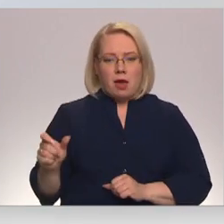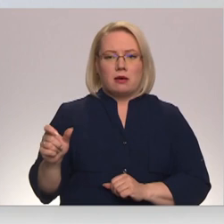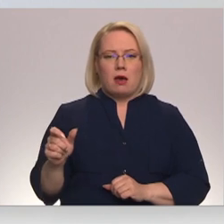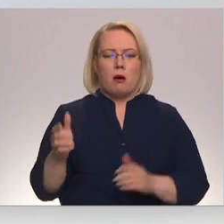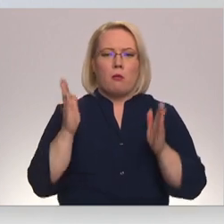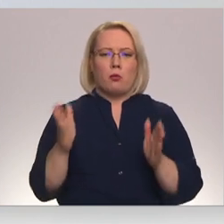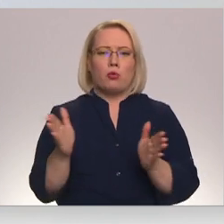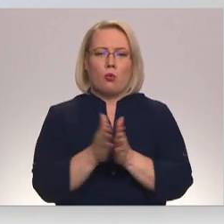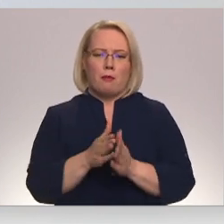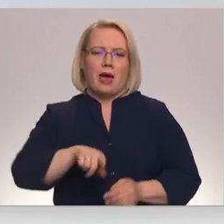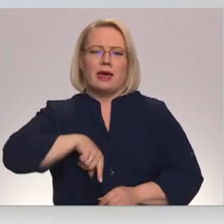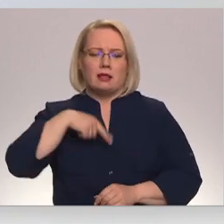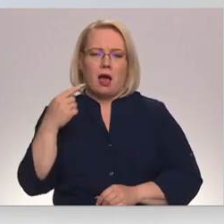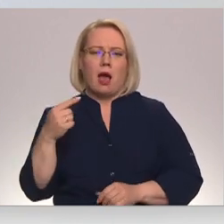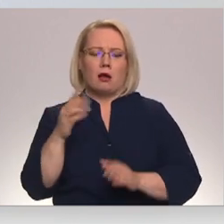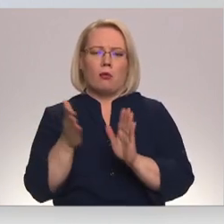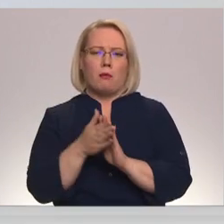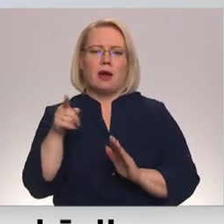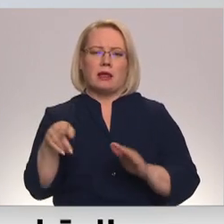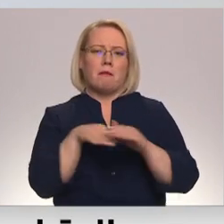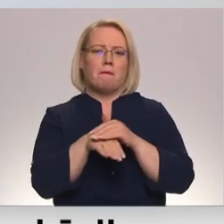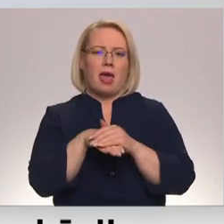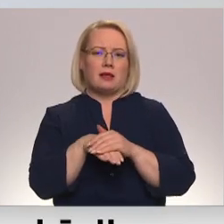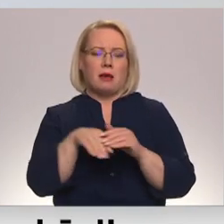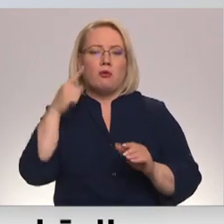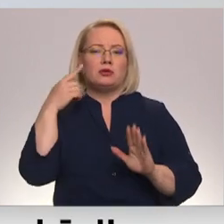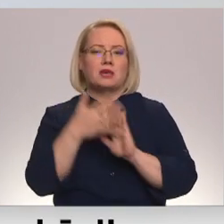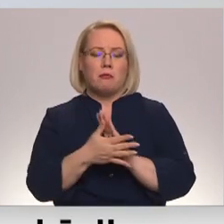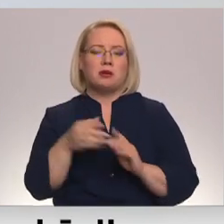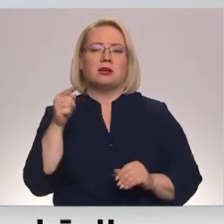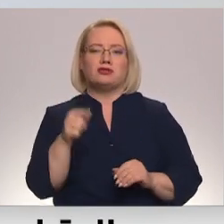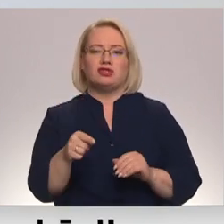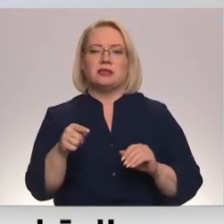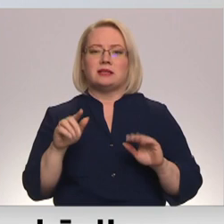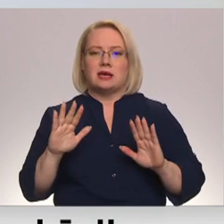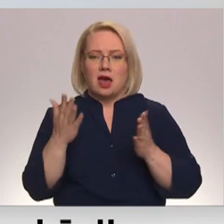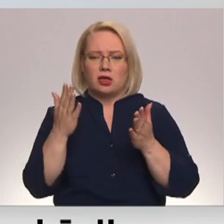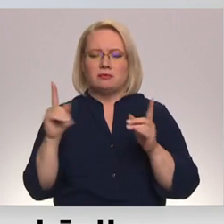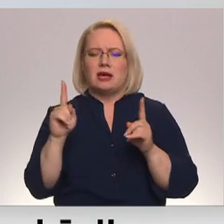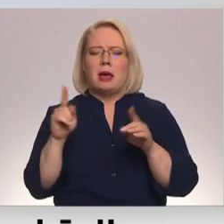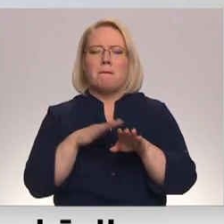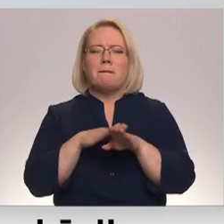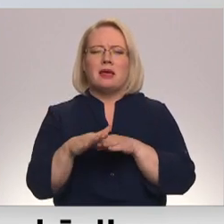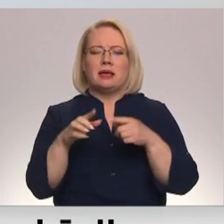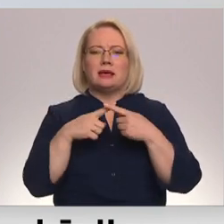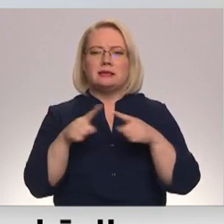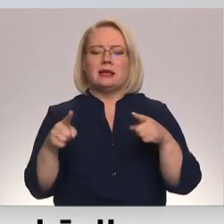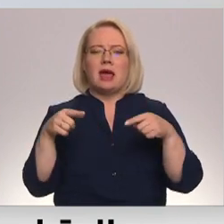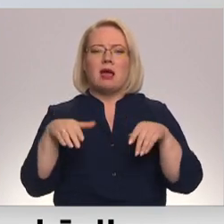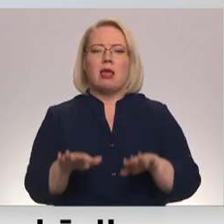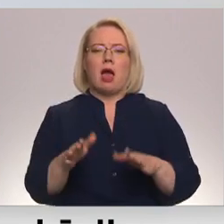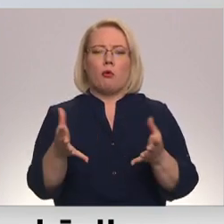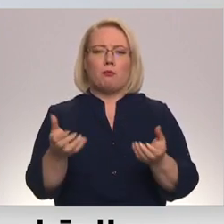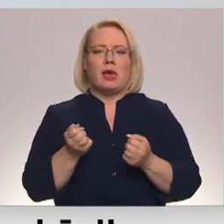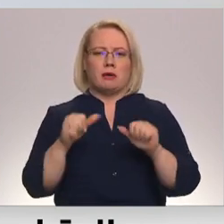pabūt kopā ilgāku laiku ar šiem bēgļiem. Un tad viņi saprast, ka šis ir tas gadījums, kad ir jābūt pilnīgi citai lēmumu